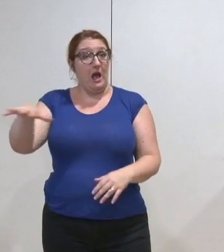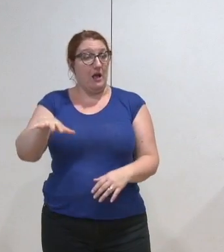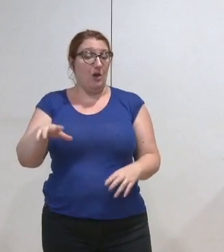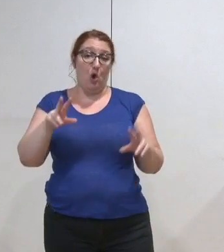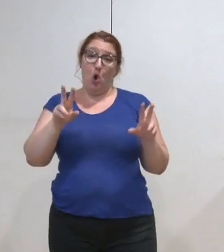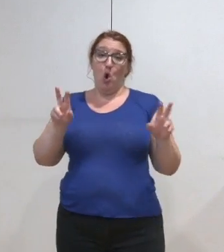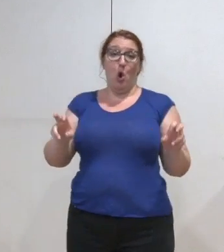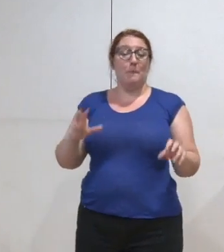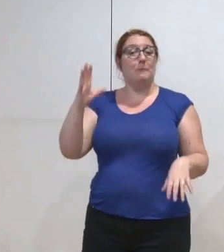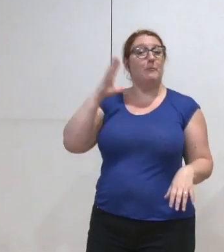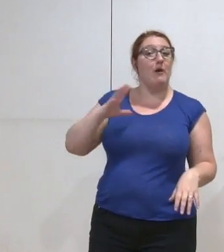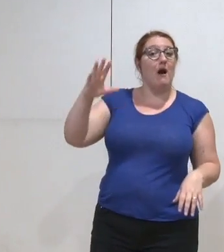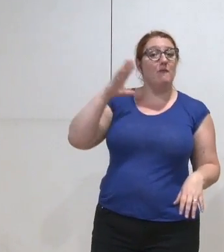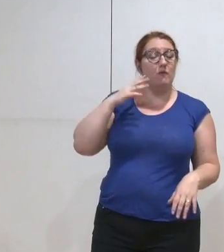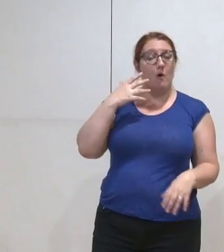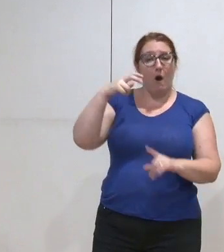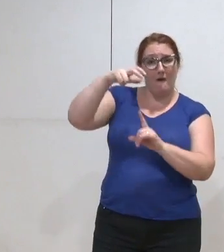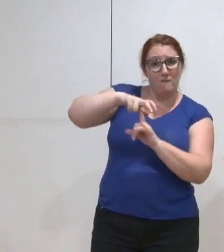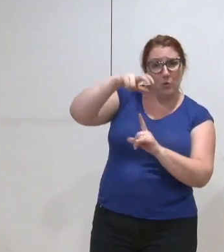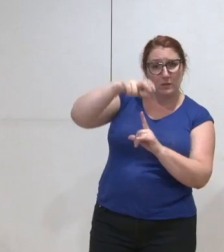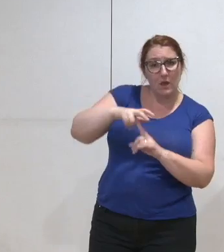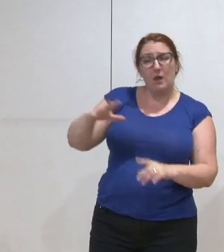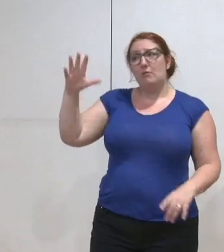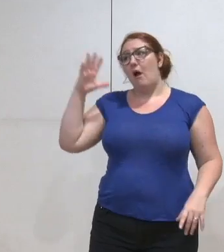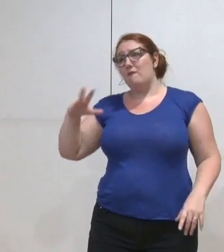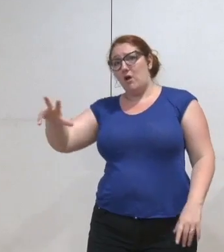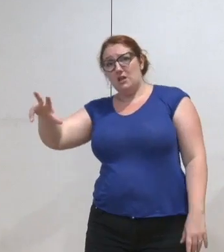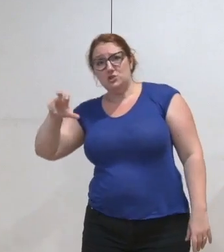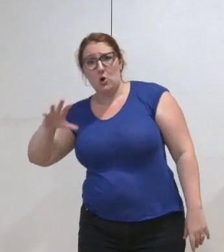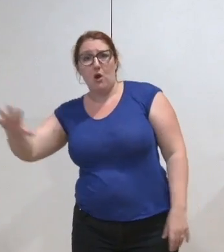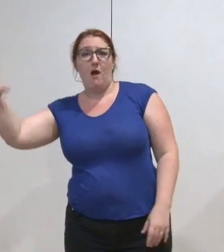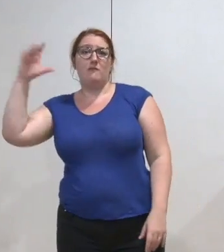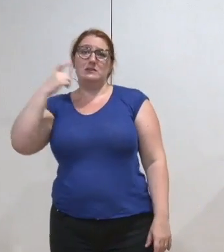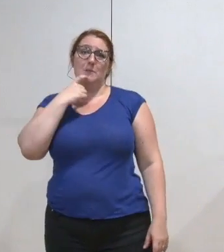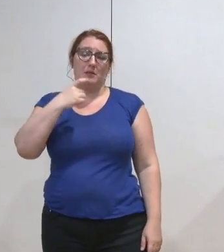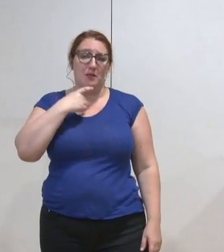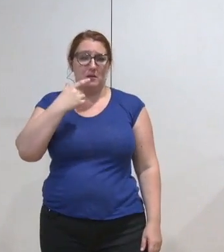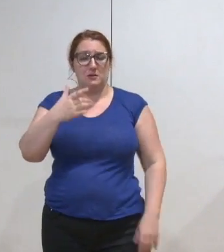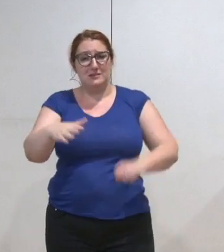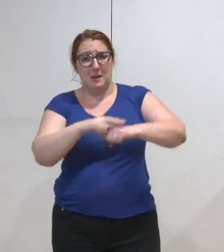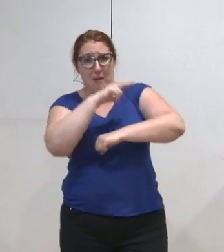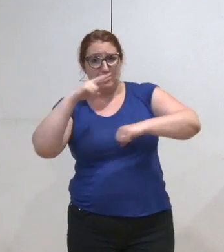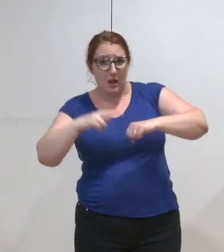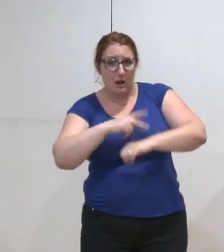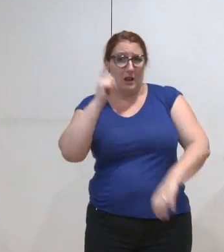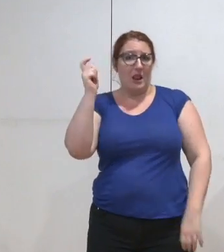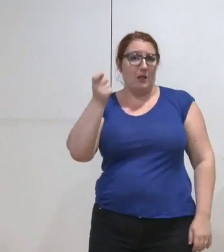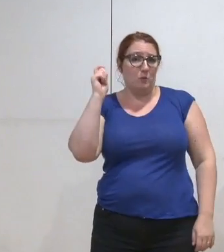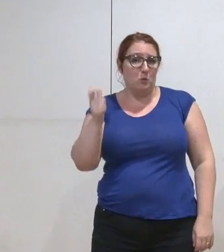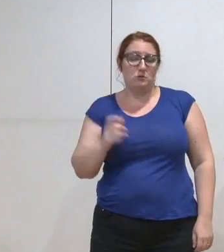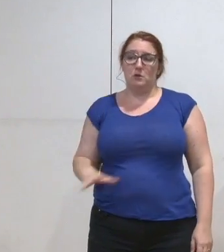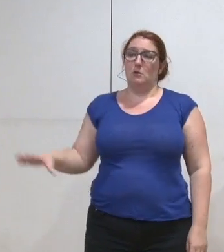ici avant ils étaient à Fontaine avant ils étaient à échirol Saint-Martin d'air Saint-Martin de vinou la tronche j'ai envie de dire à